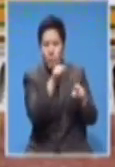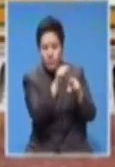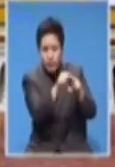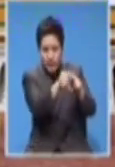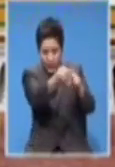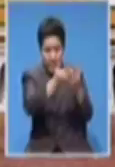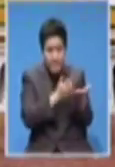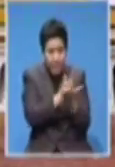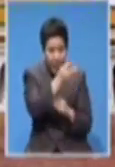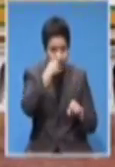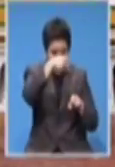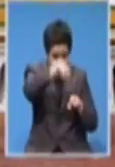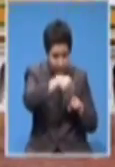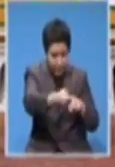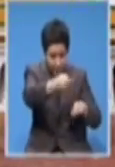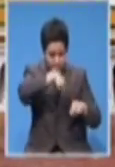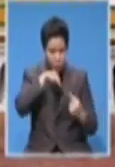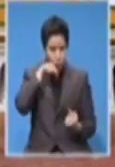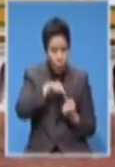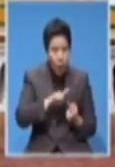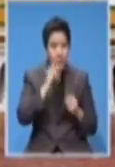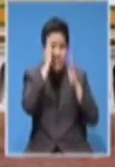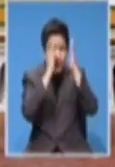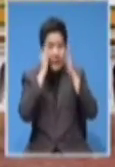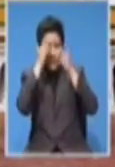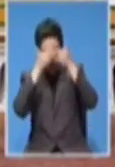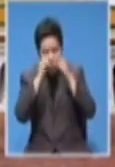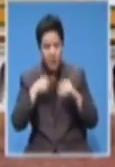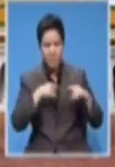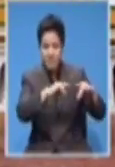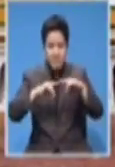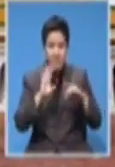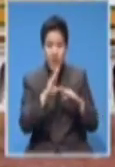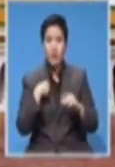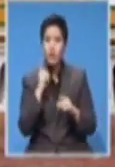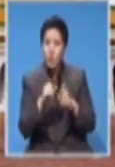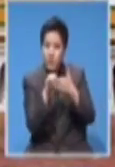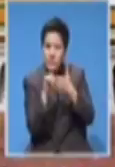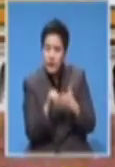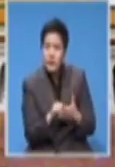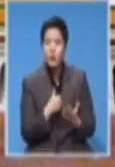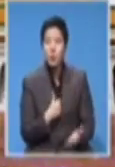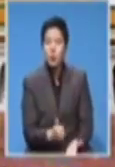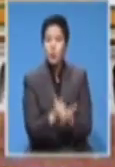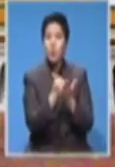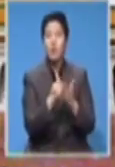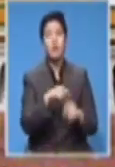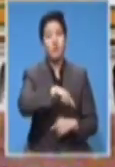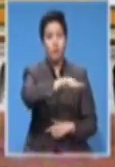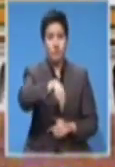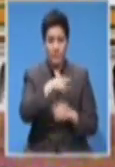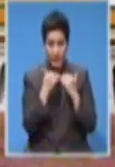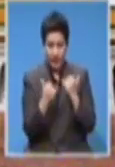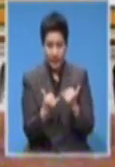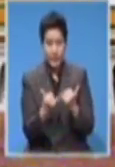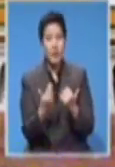ายทางนะครับใช้หลักการร่วมกันแบ่งปันระหว่างประเทศหลีกเลี่ยงความขัดแย้งกับประเทศต้นทางแล้วกับประเทศปลายทางนะ